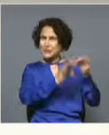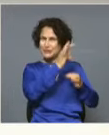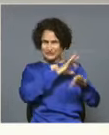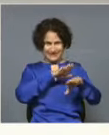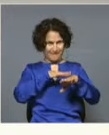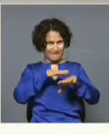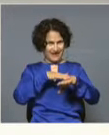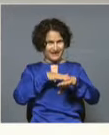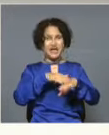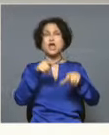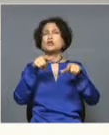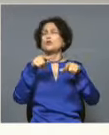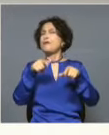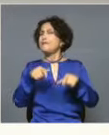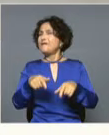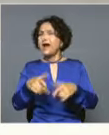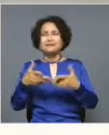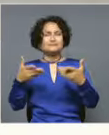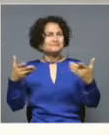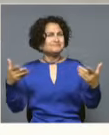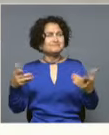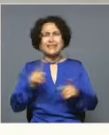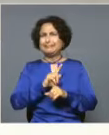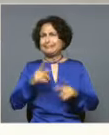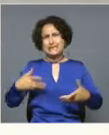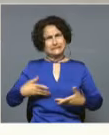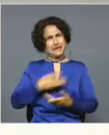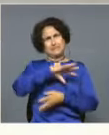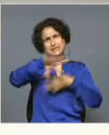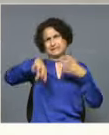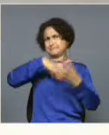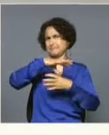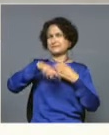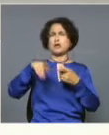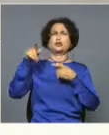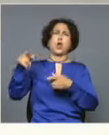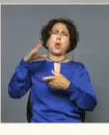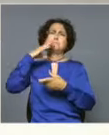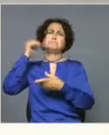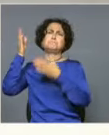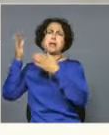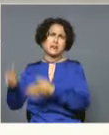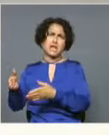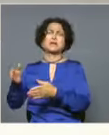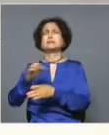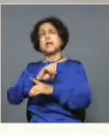това далеч не искам да се премесват понятия като той е българин или е имал българско самосъзнание. Това са неща,